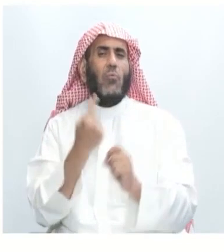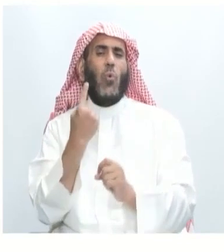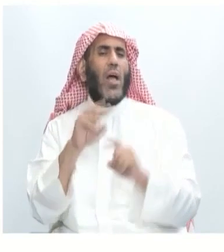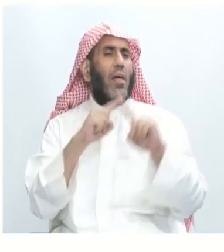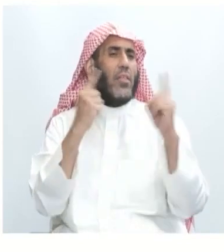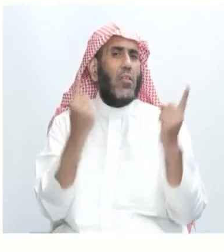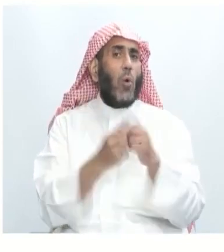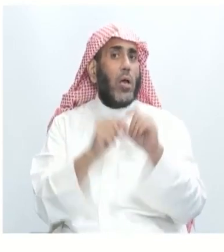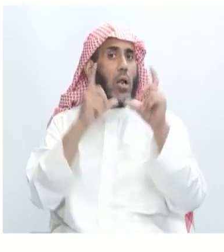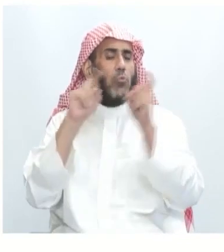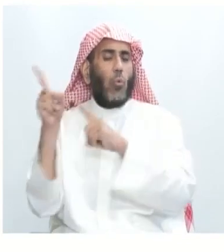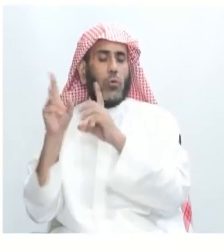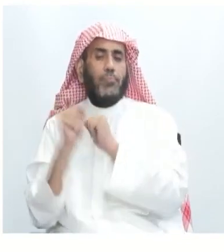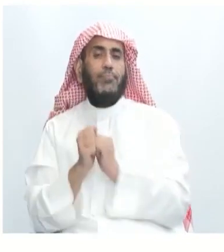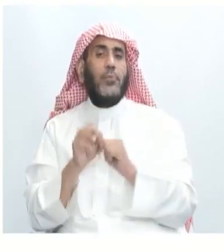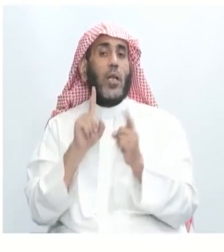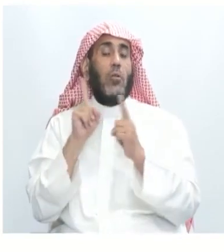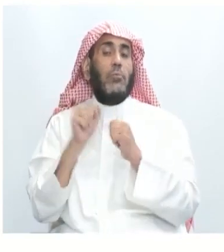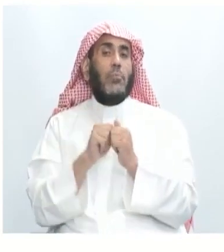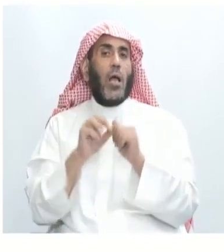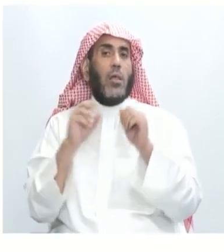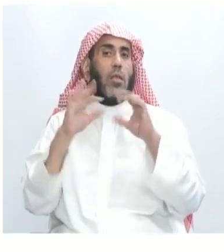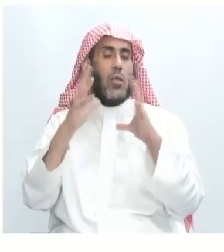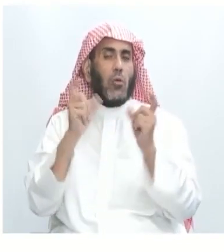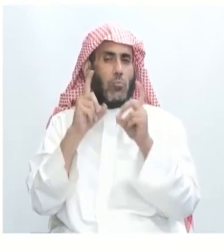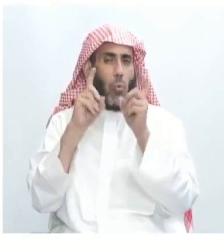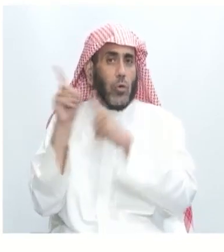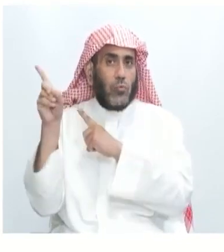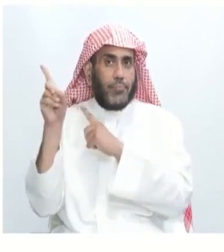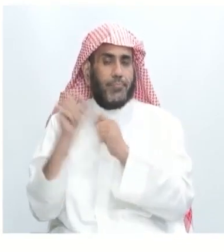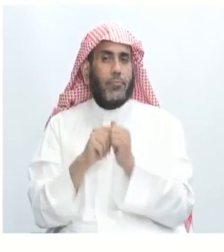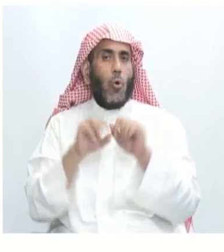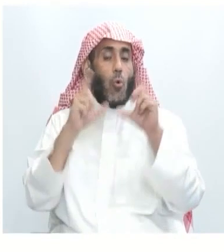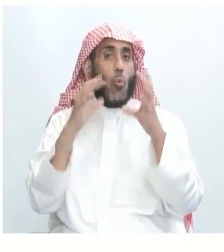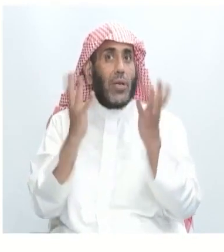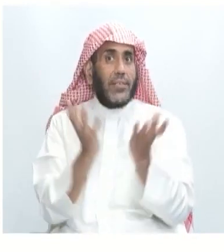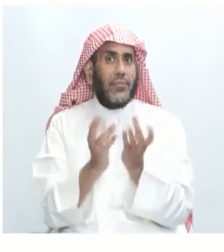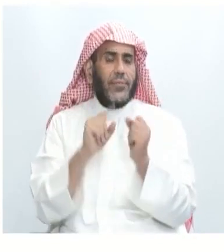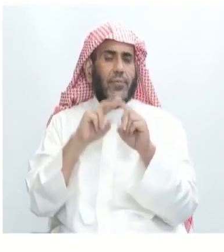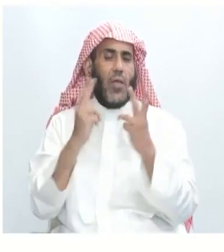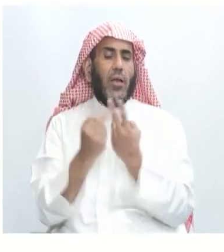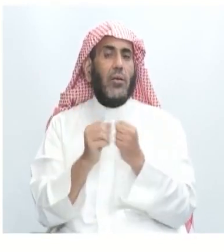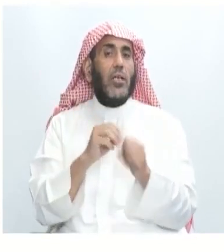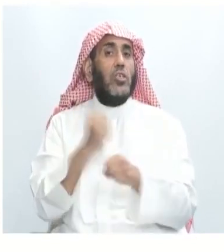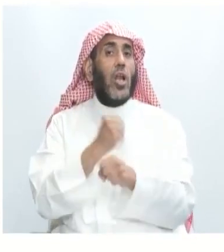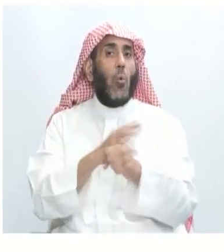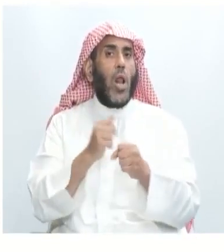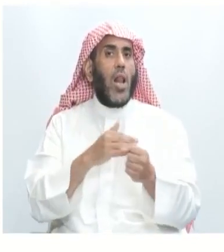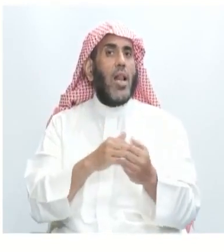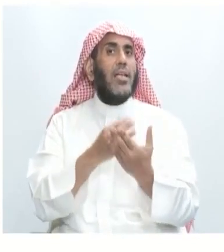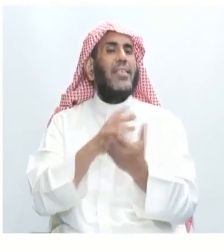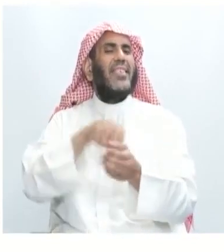المصوره لاحظ هنا هذه ظواهر وصف ظاهره الاجراء الاول صنف